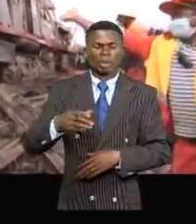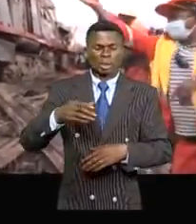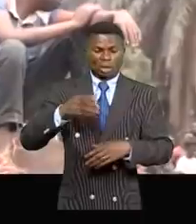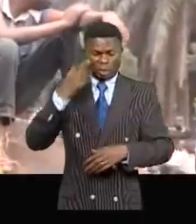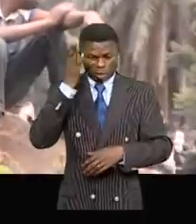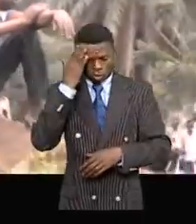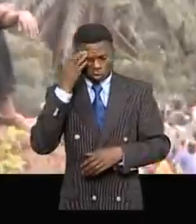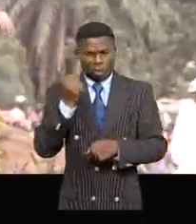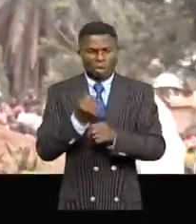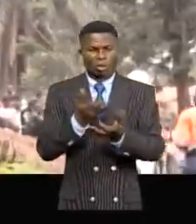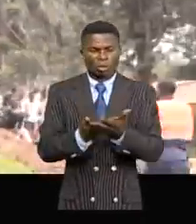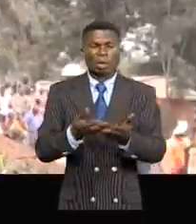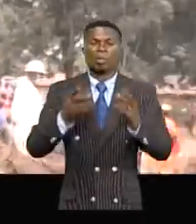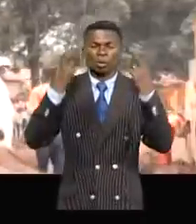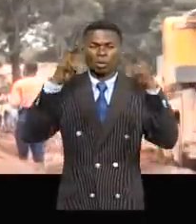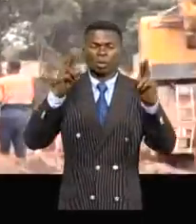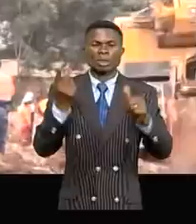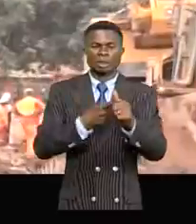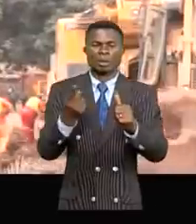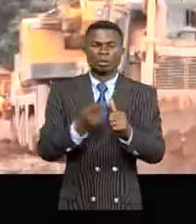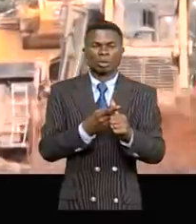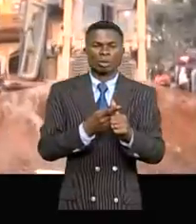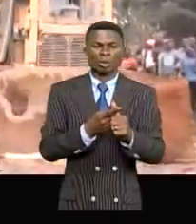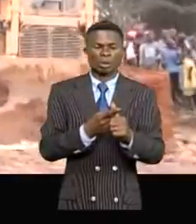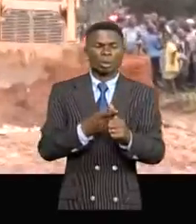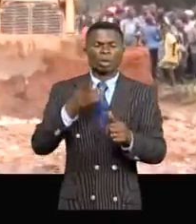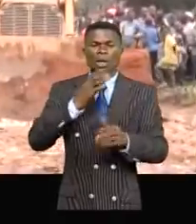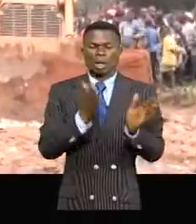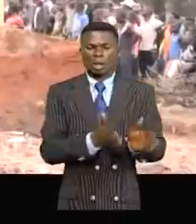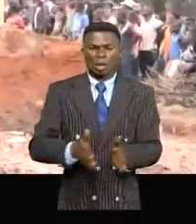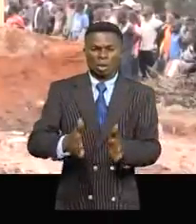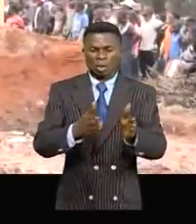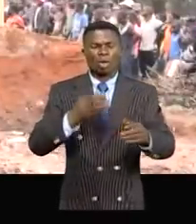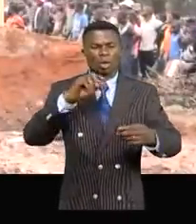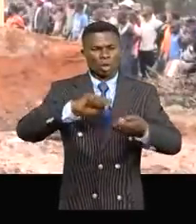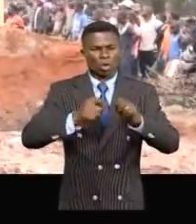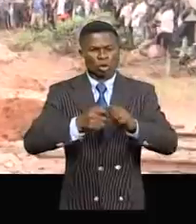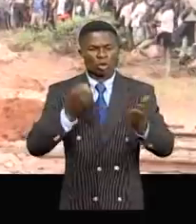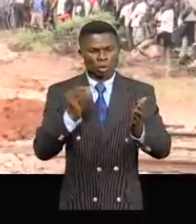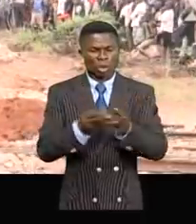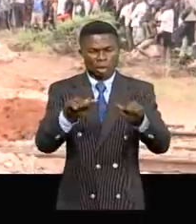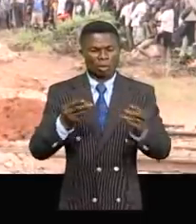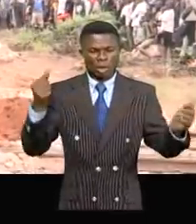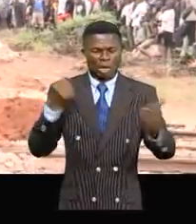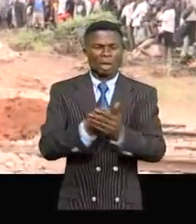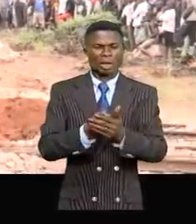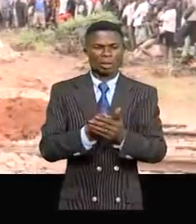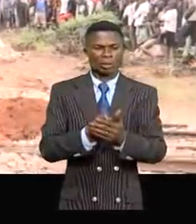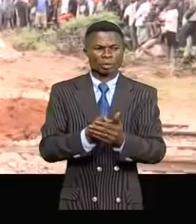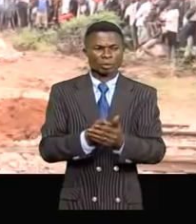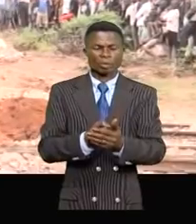de taille. Pour y arriver, il a fallu d'abord réaménager les routes menant vers les lieux de l'accident, qui du reste